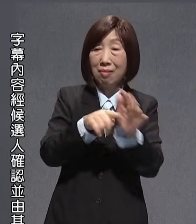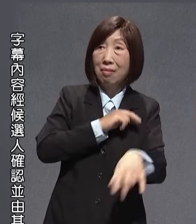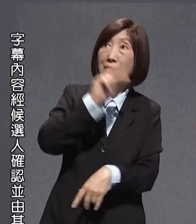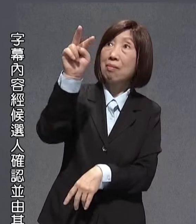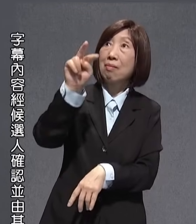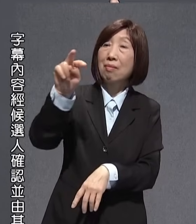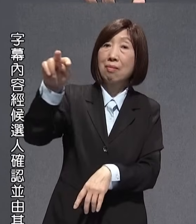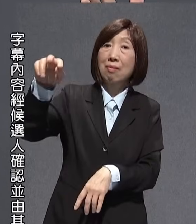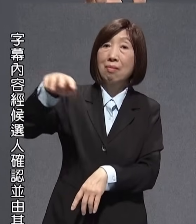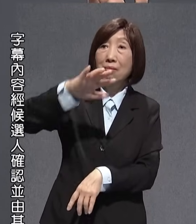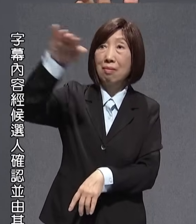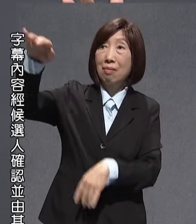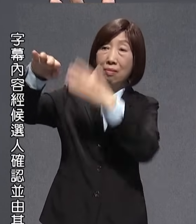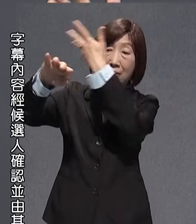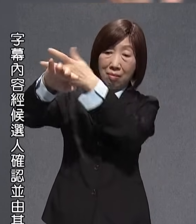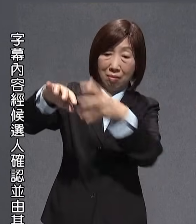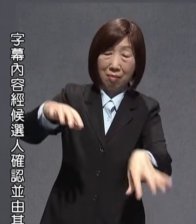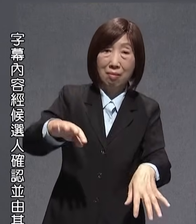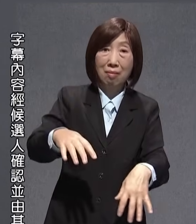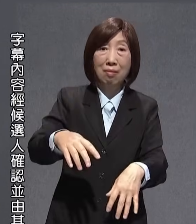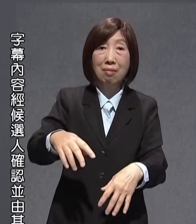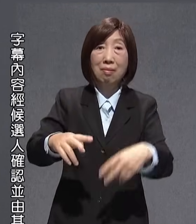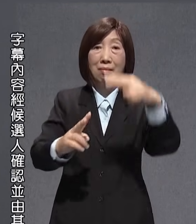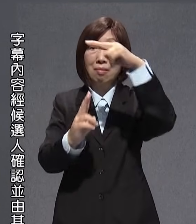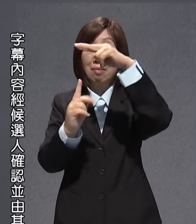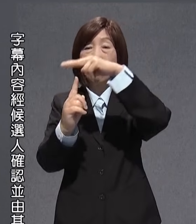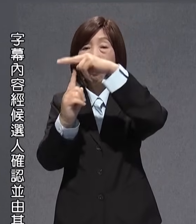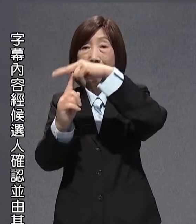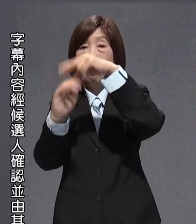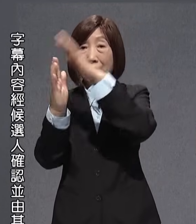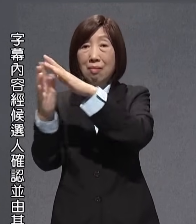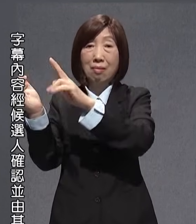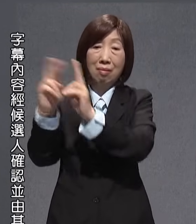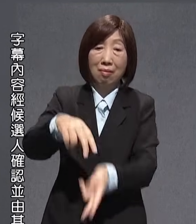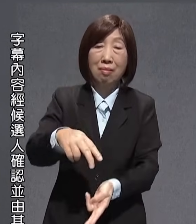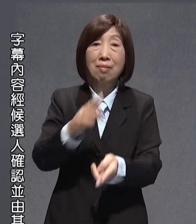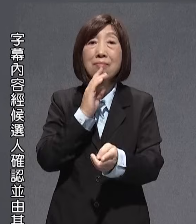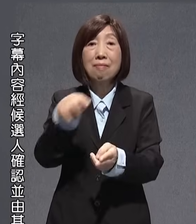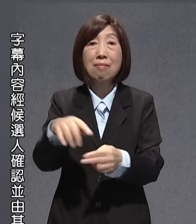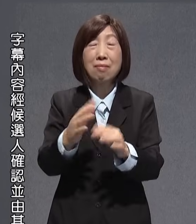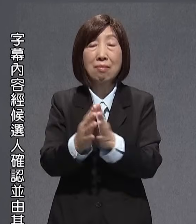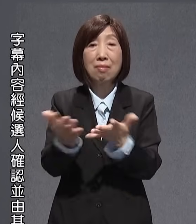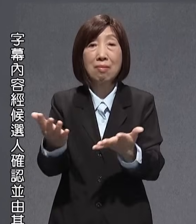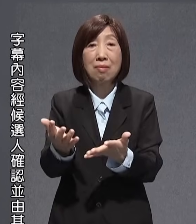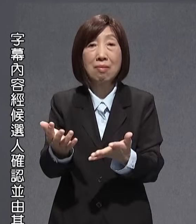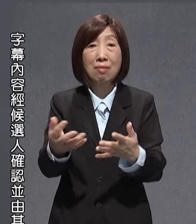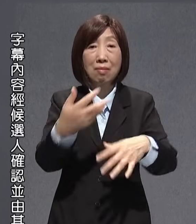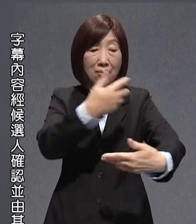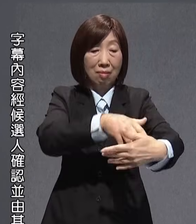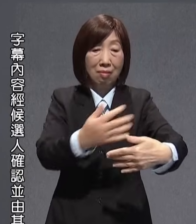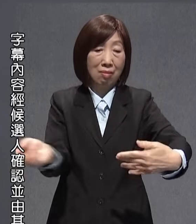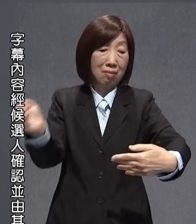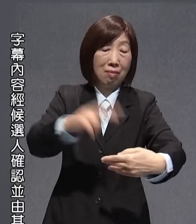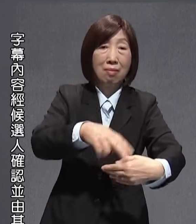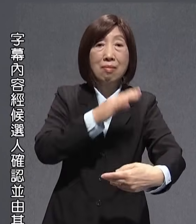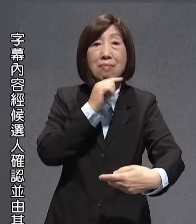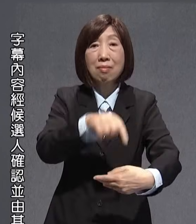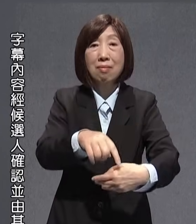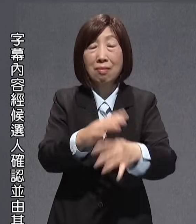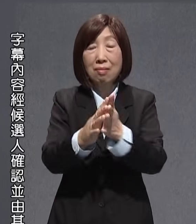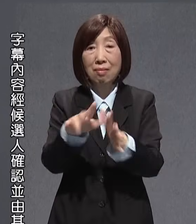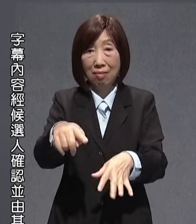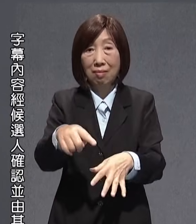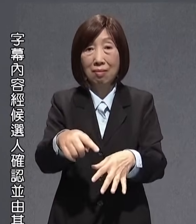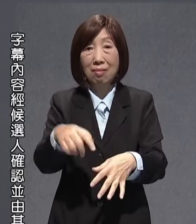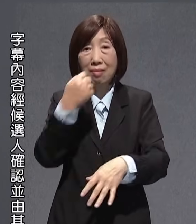整个倒塌，高架电塔整个倒塌，遐无丢底压底的甘肃存储厂的链雷前滑溪，整个台